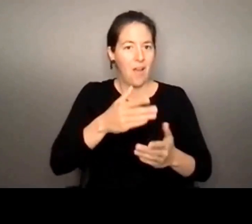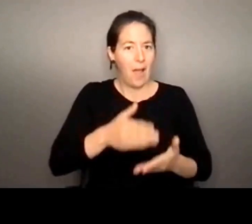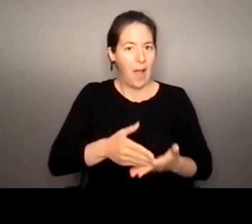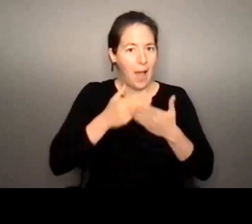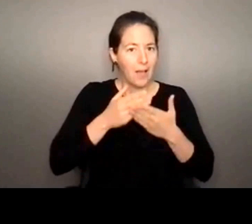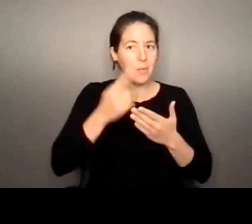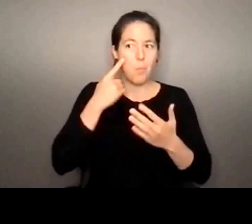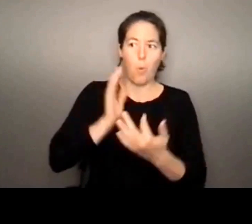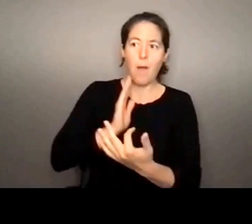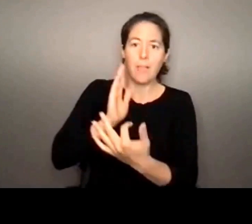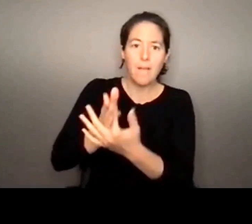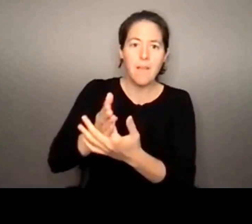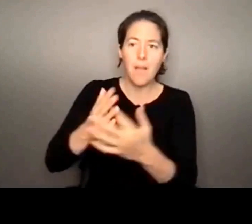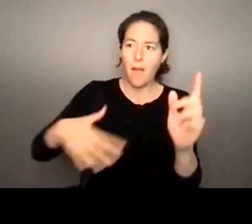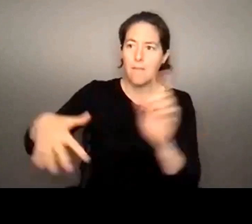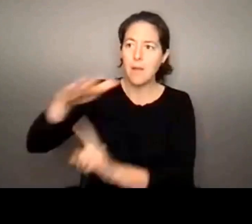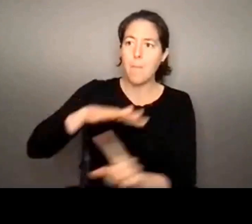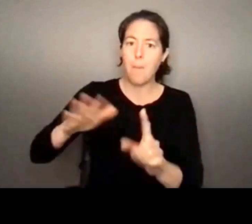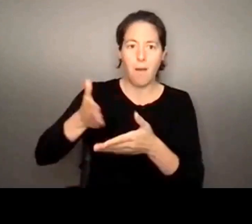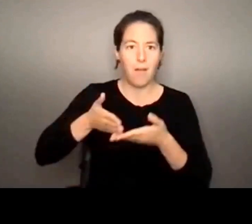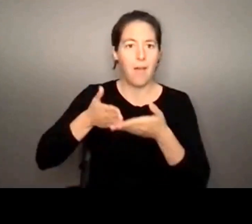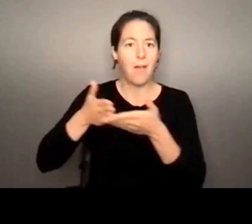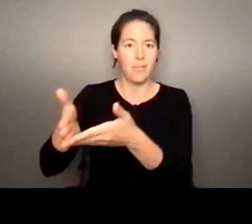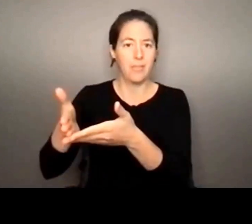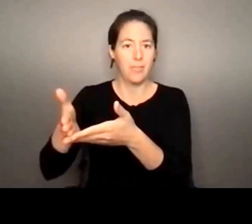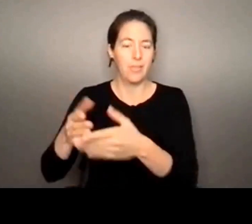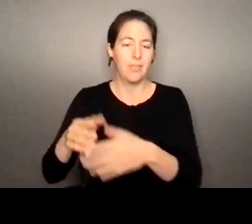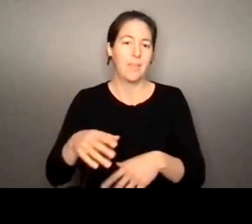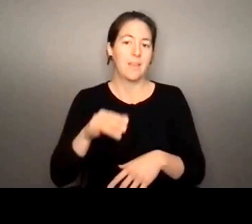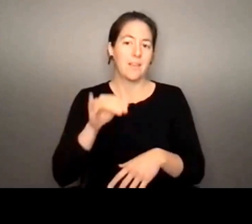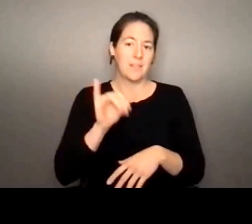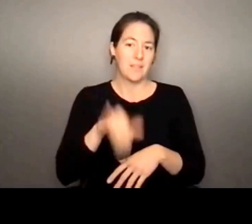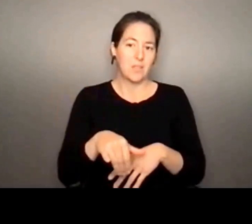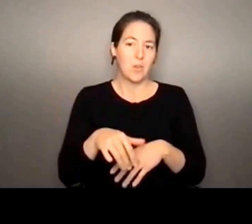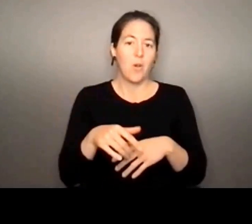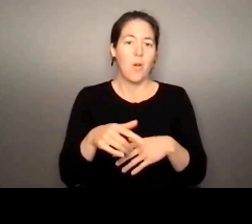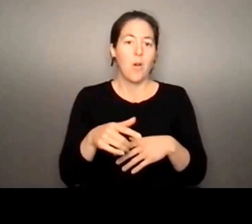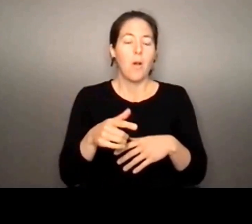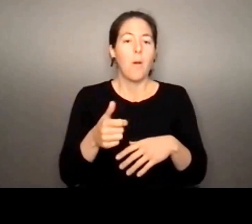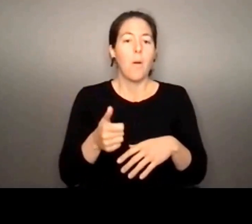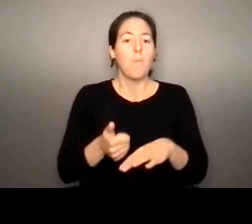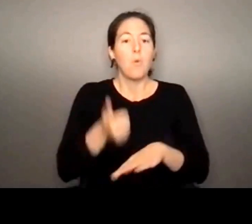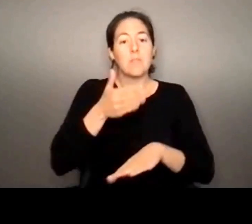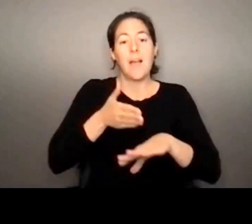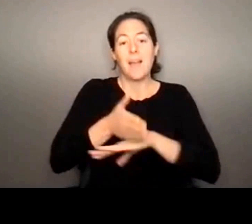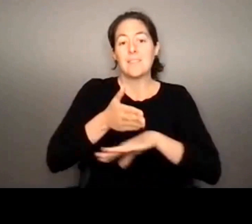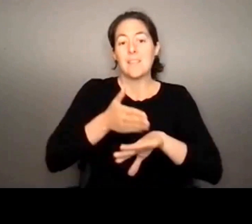d'interventions environnementales. Donc, la version la plus accessible, si vous voulez, c'est